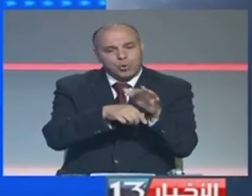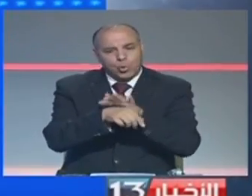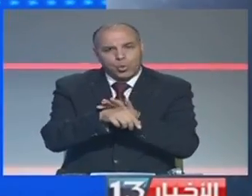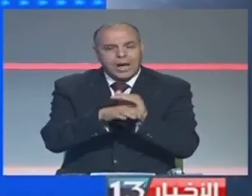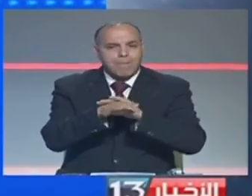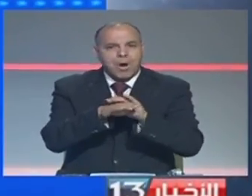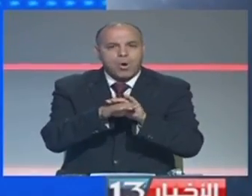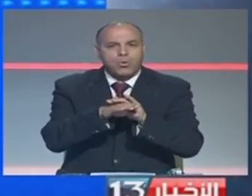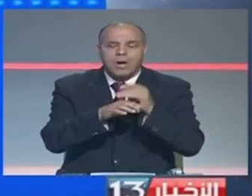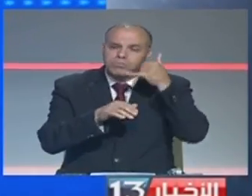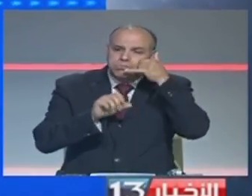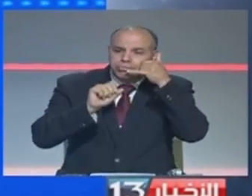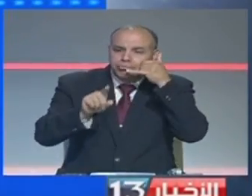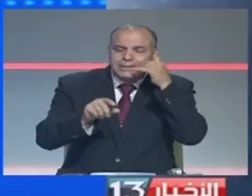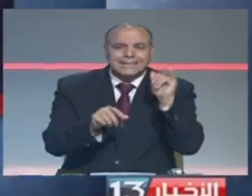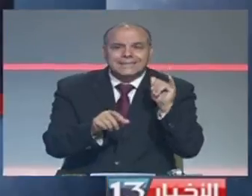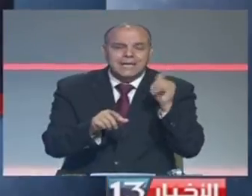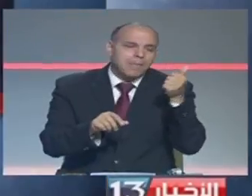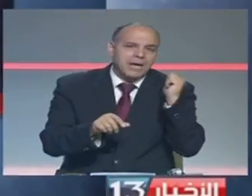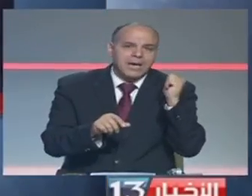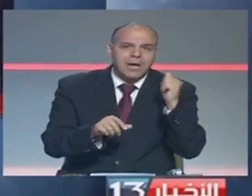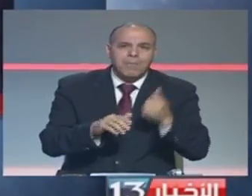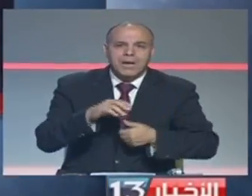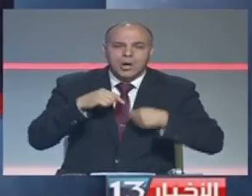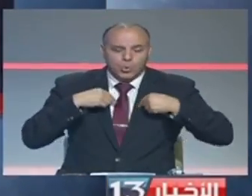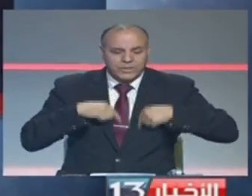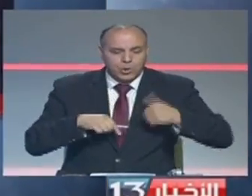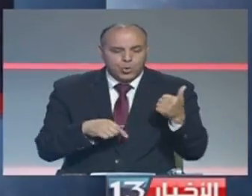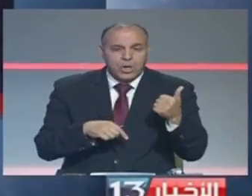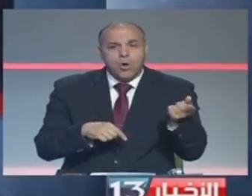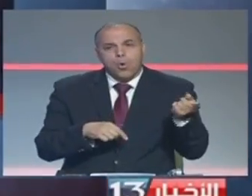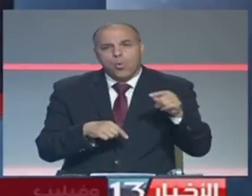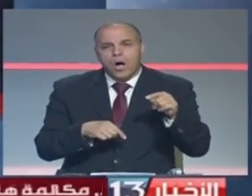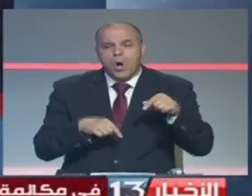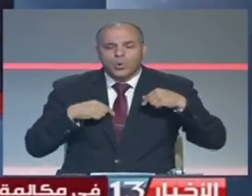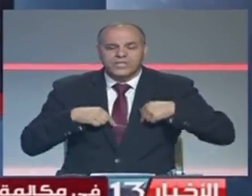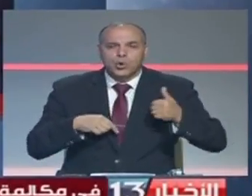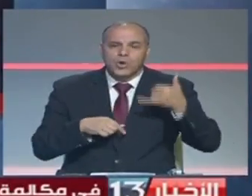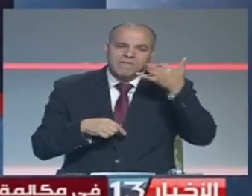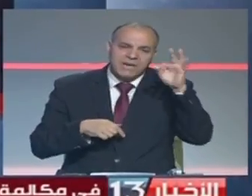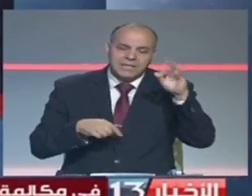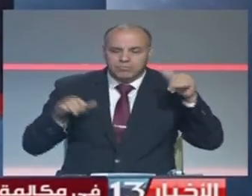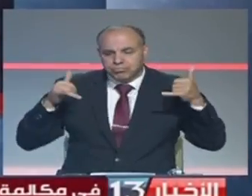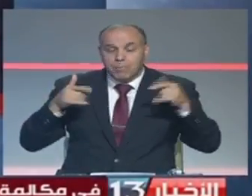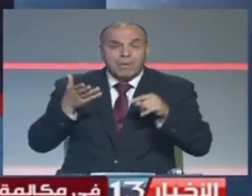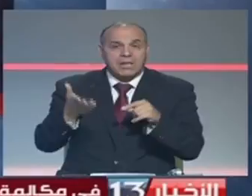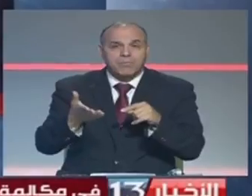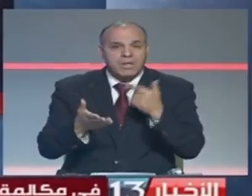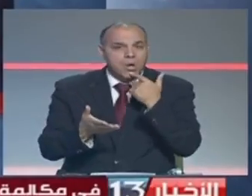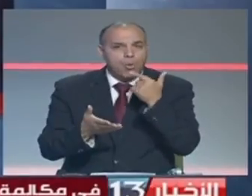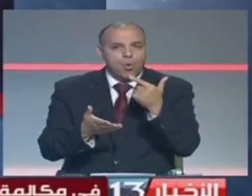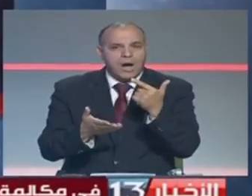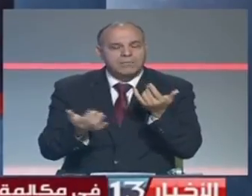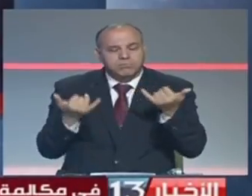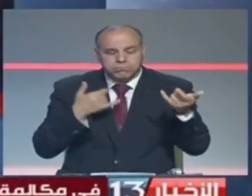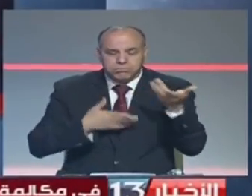محور المكالمه الهاتفيه التي جرت مساء امس بين رئيس الحكومه الى والوزير الاول الفرنسي دور فيريت وقد